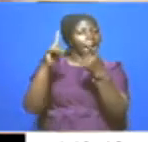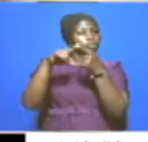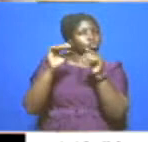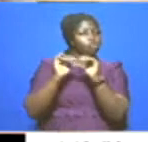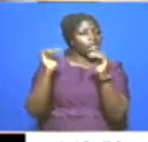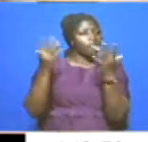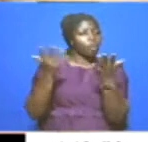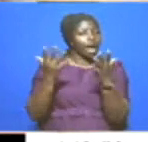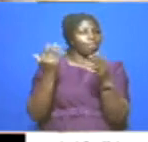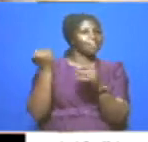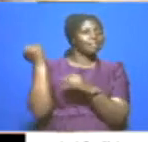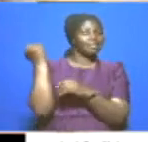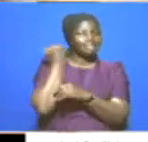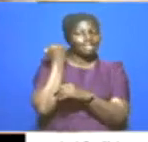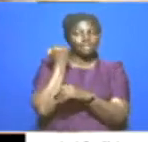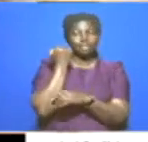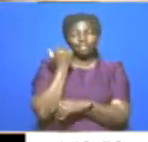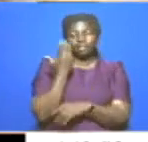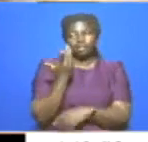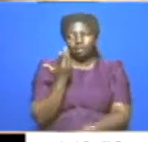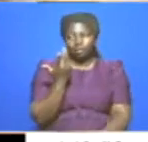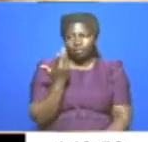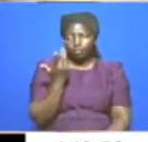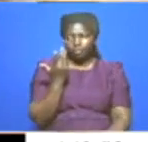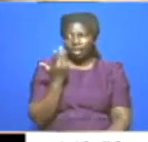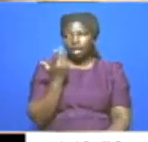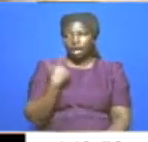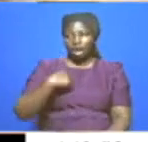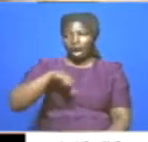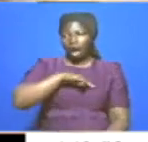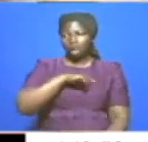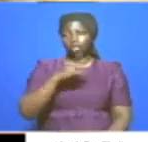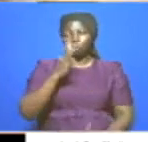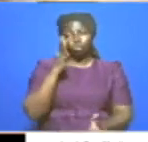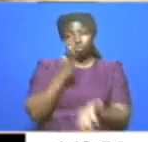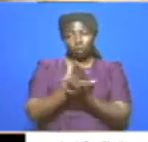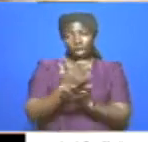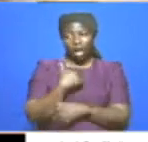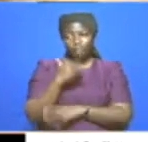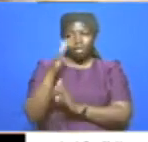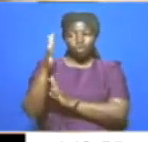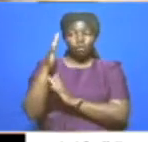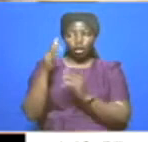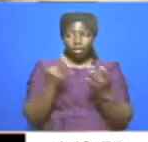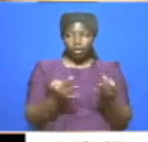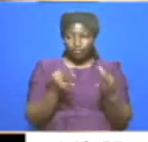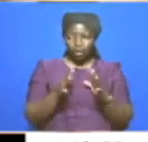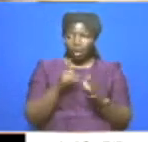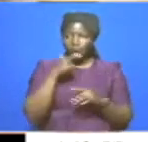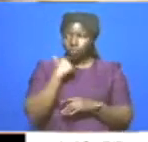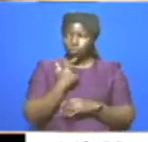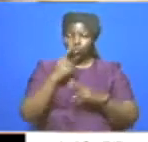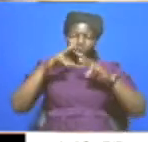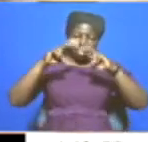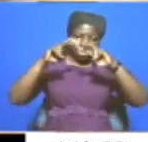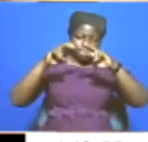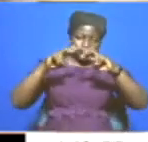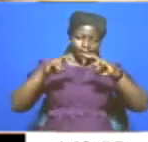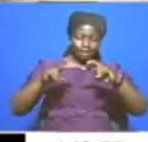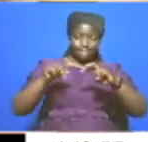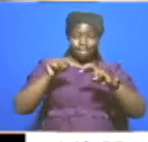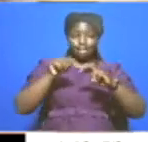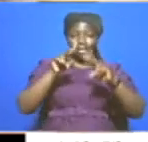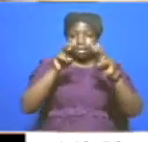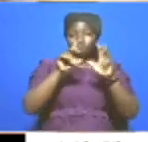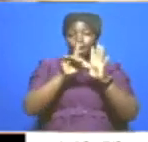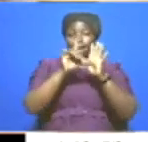visu. Na hakika tuko na maofisa wa usalama ambao wayapeleleza haya mambo, na baadaye